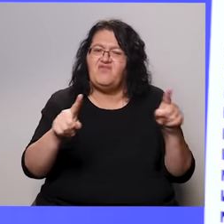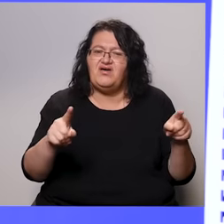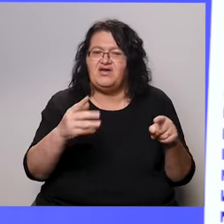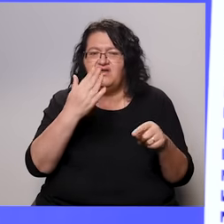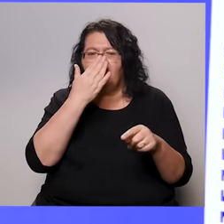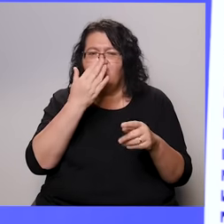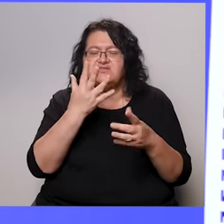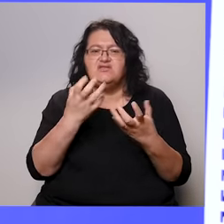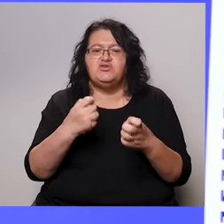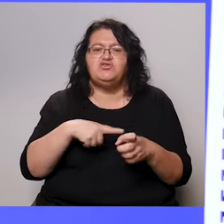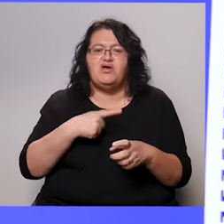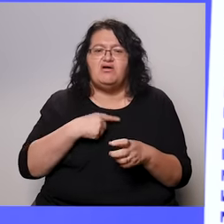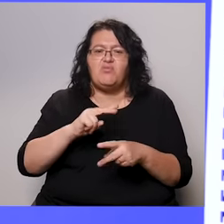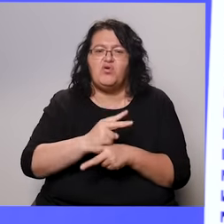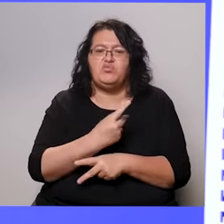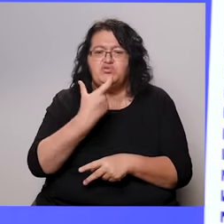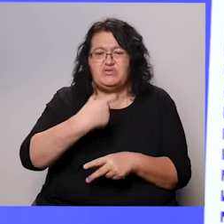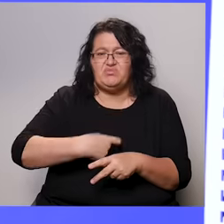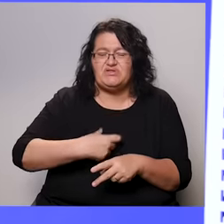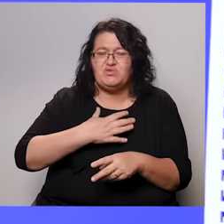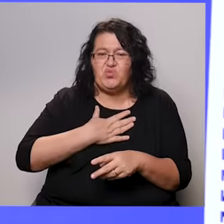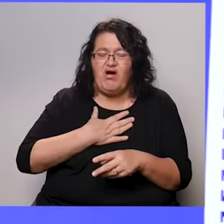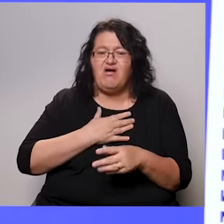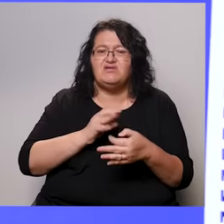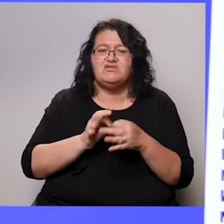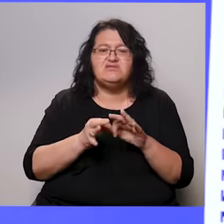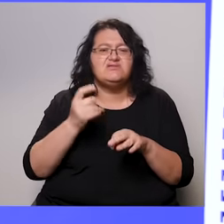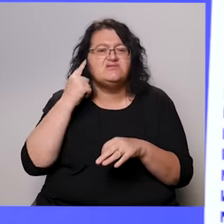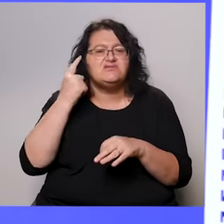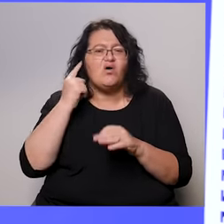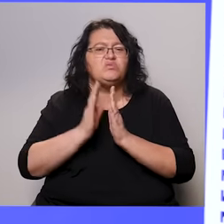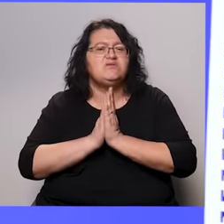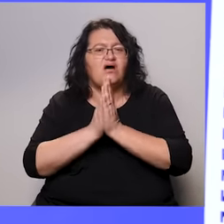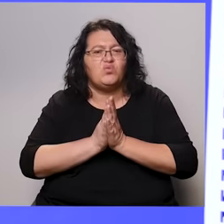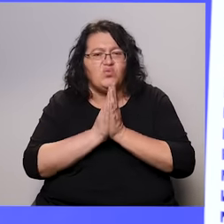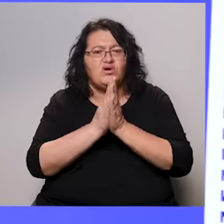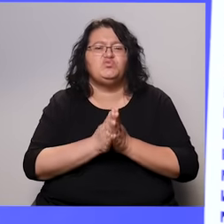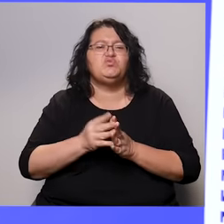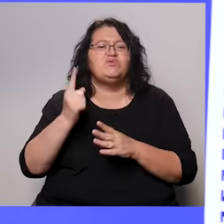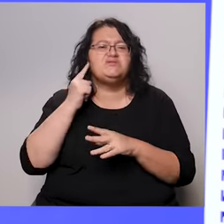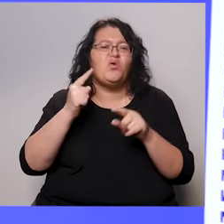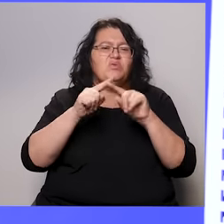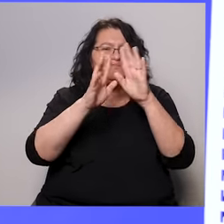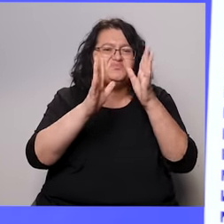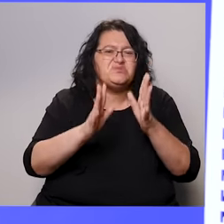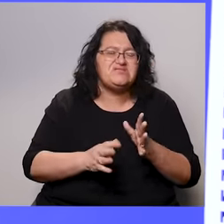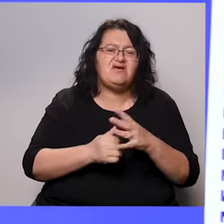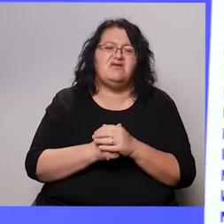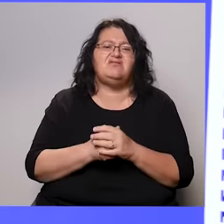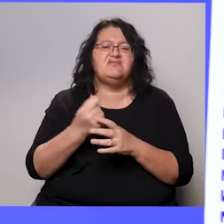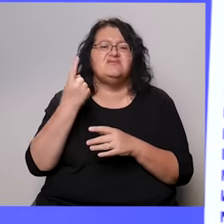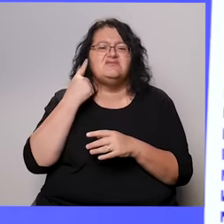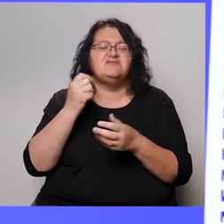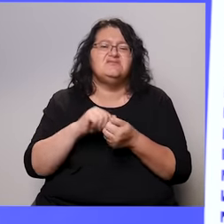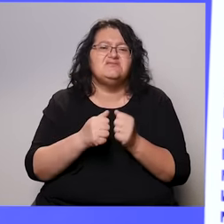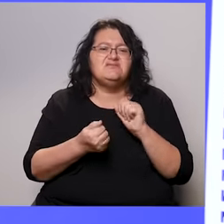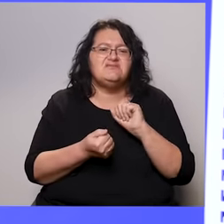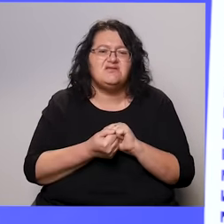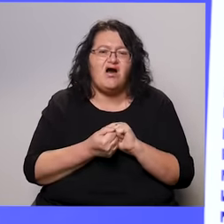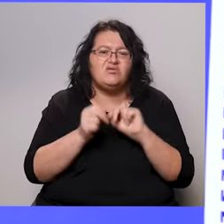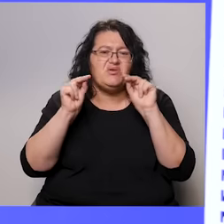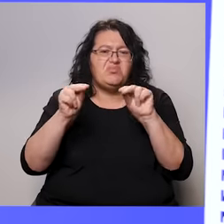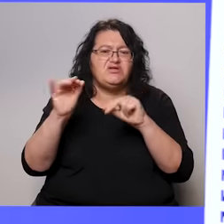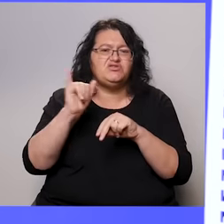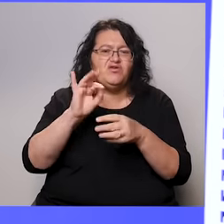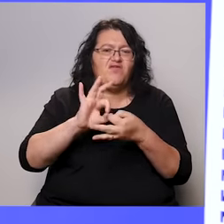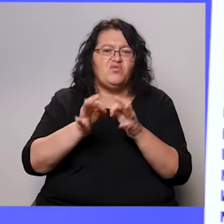de ce eram eu obișnuit personal. Adică să auzi la cercuri de rugăciune, să auzi în biserică, sau să predice